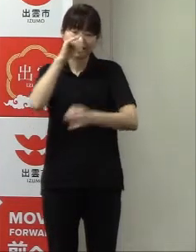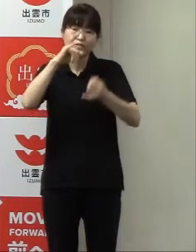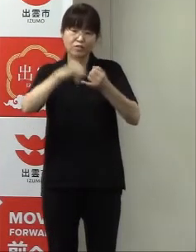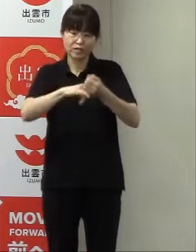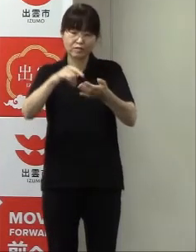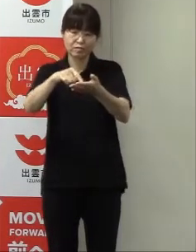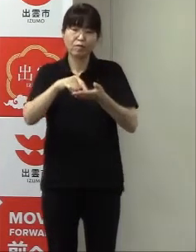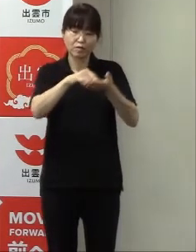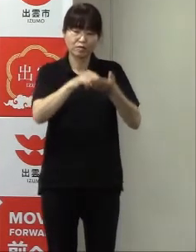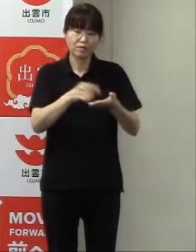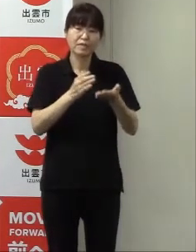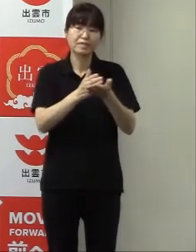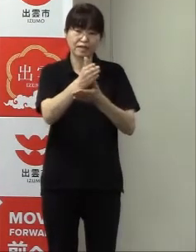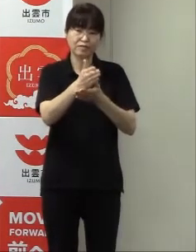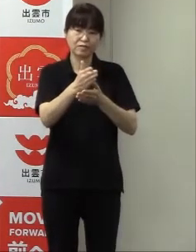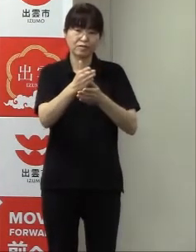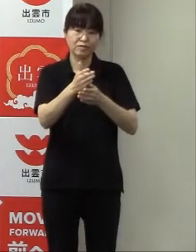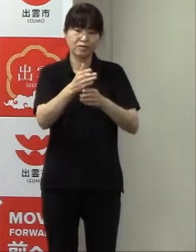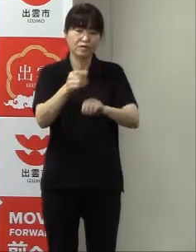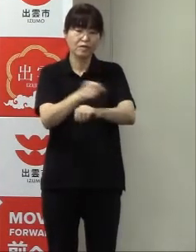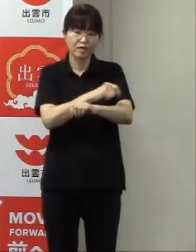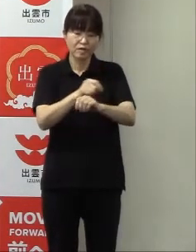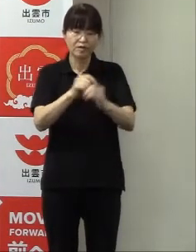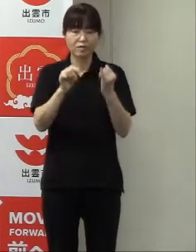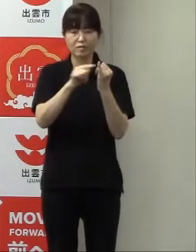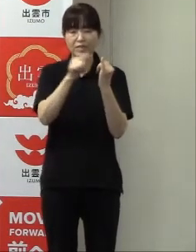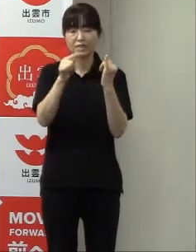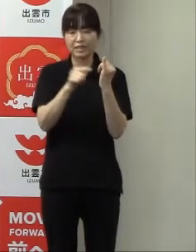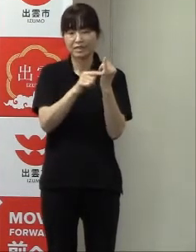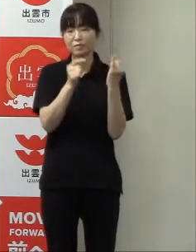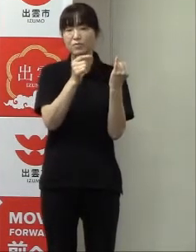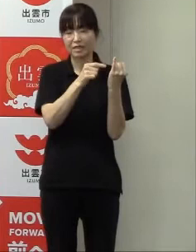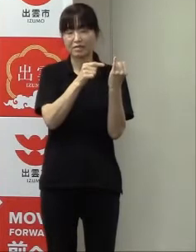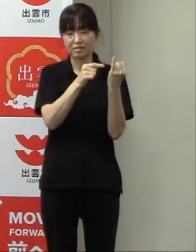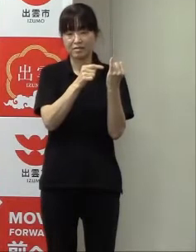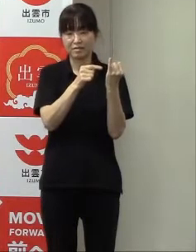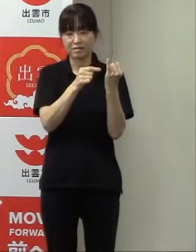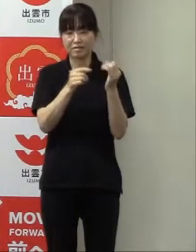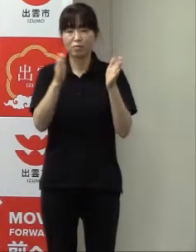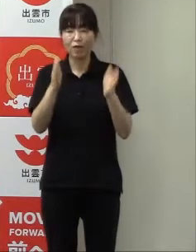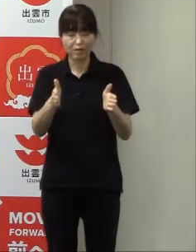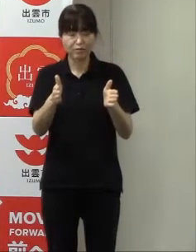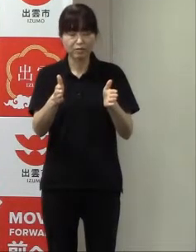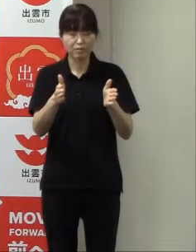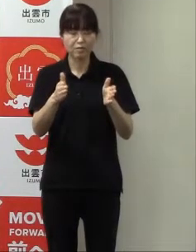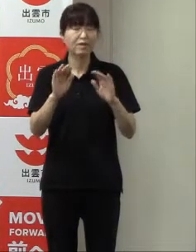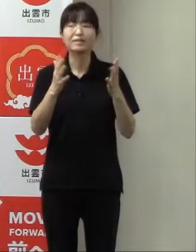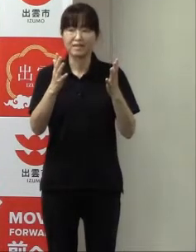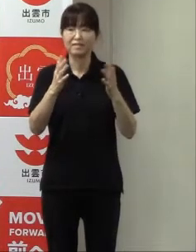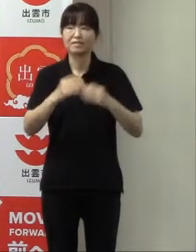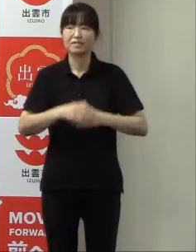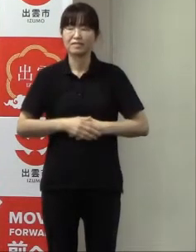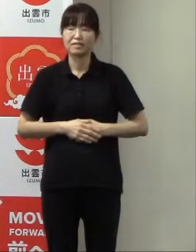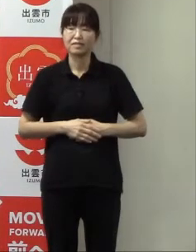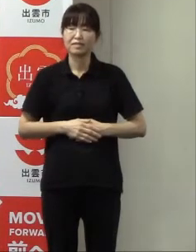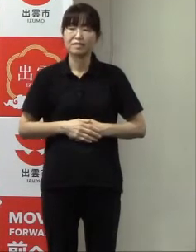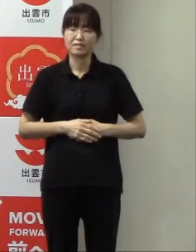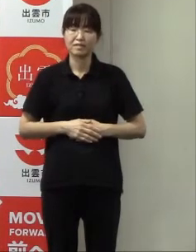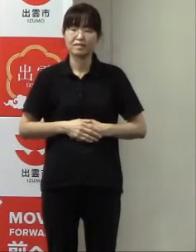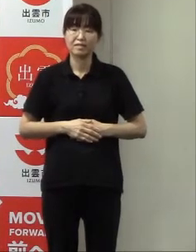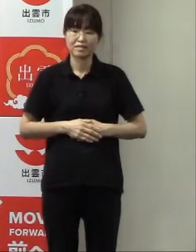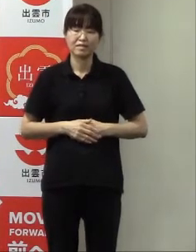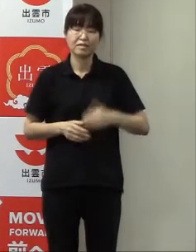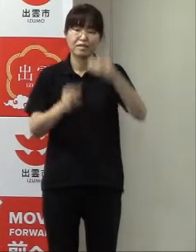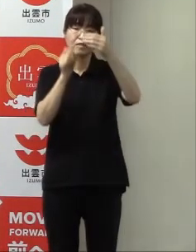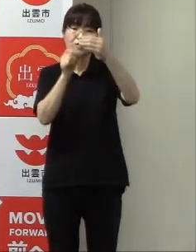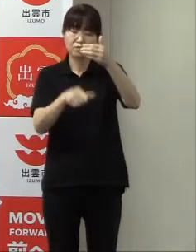ますが、特に妊婦さんの枠というのを取っておりません。一つはですね、今月に入って国の